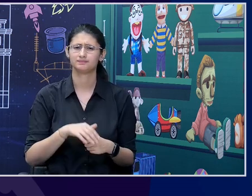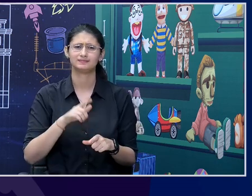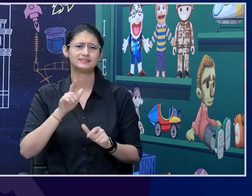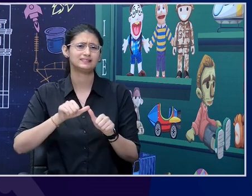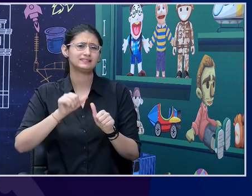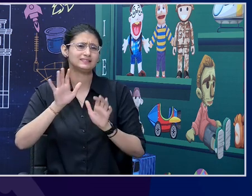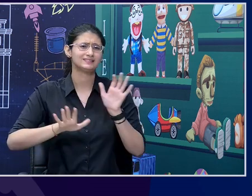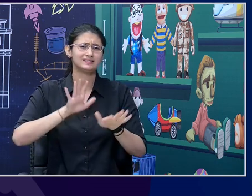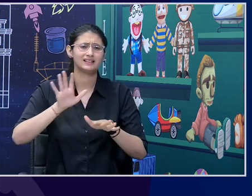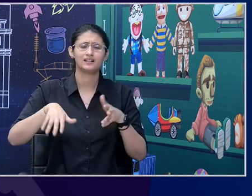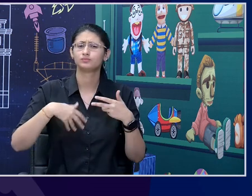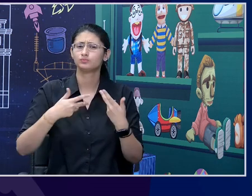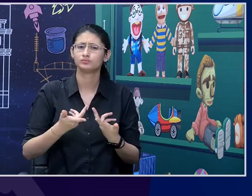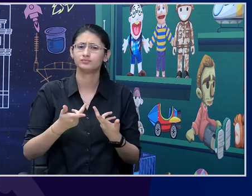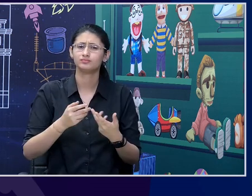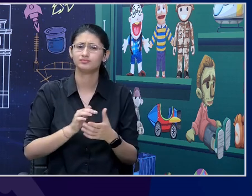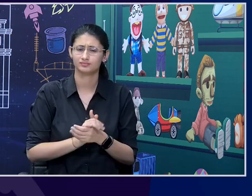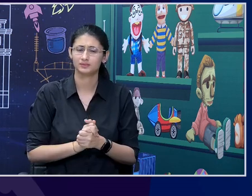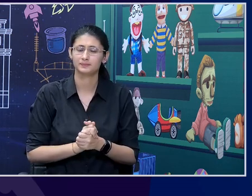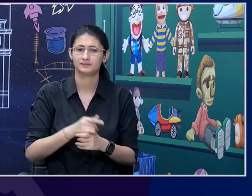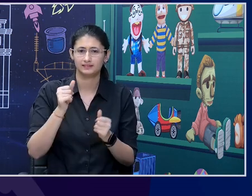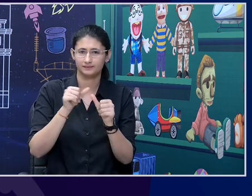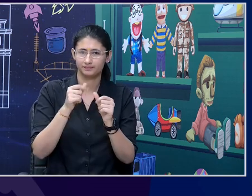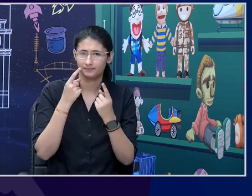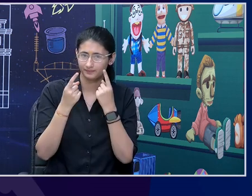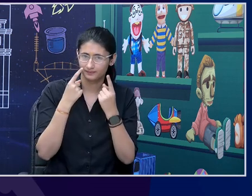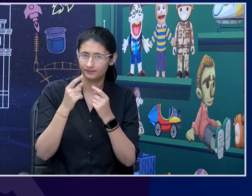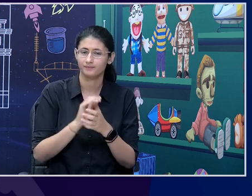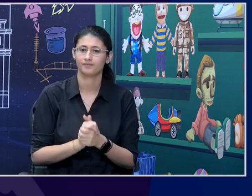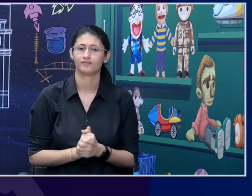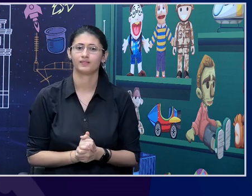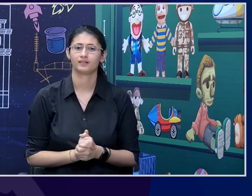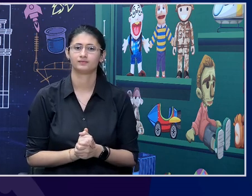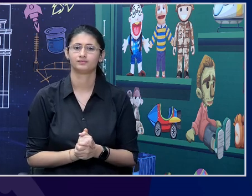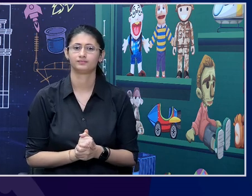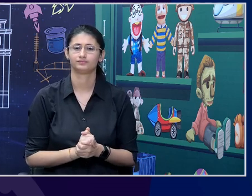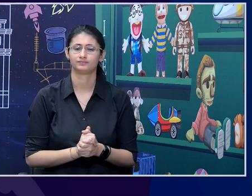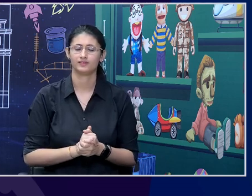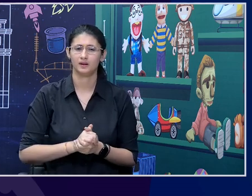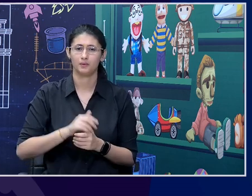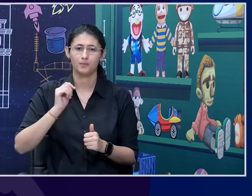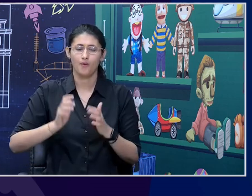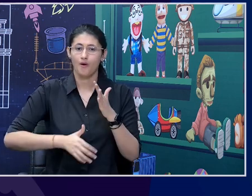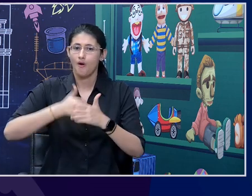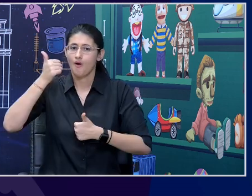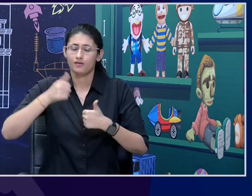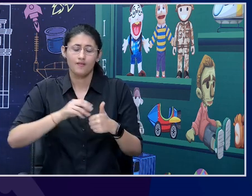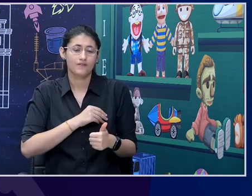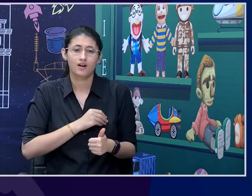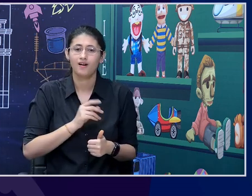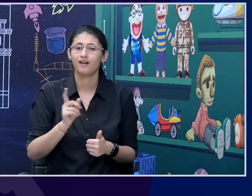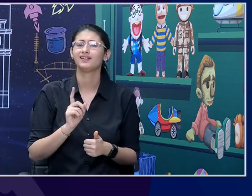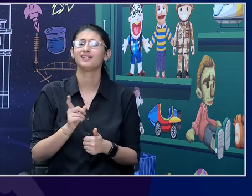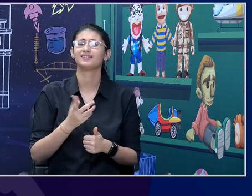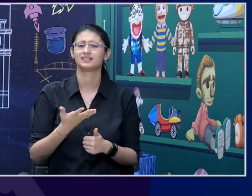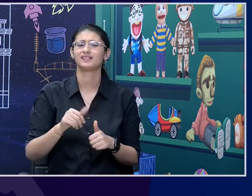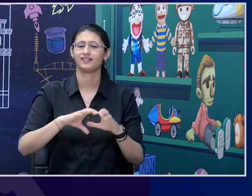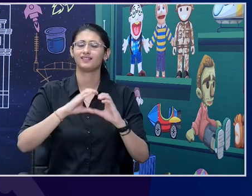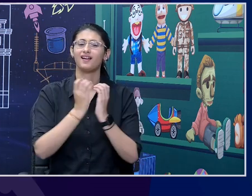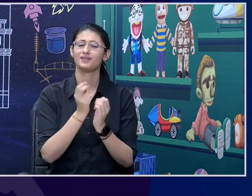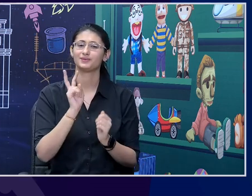ये परीक्षा रुपिया हमारे क्लास तू के बच्चों तक के लिए नहीं होता तो वो मजे से पढ़ते हैं जो सीखते हैं वो बता